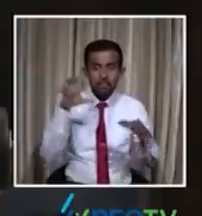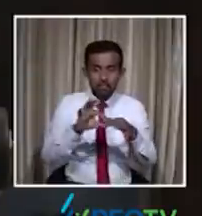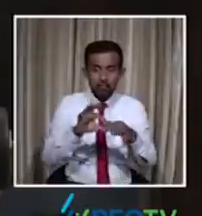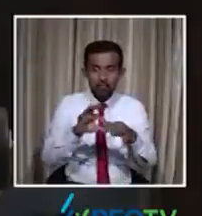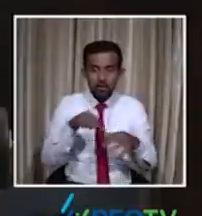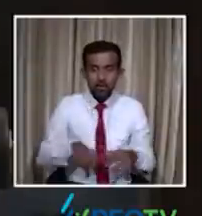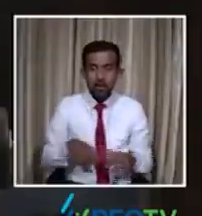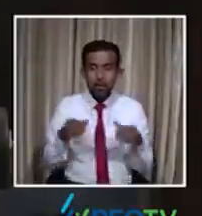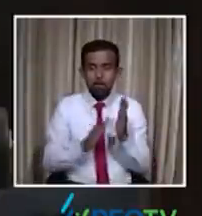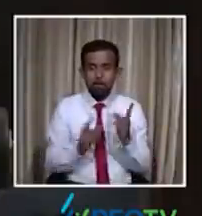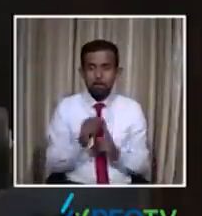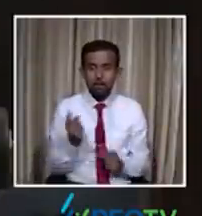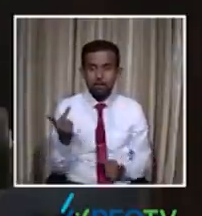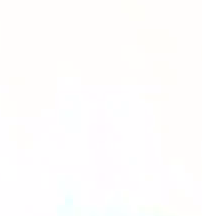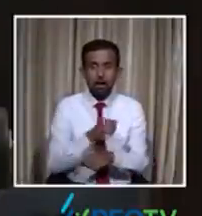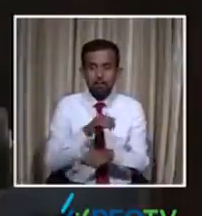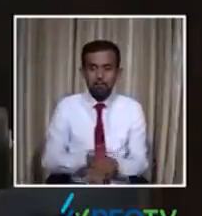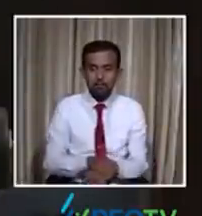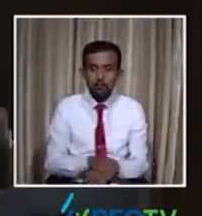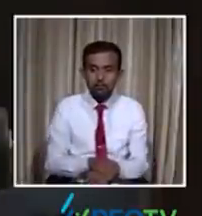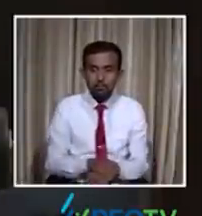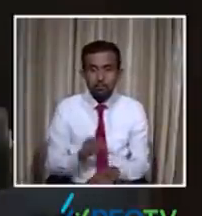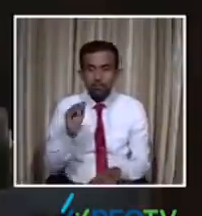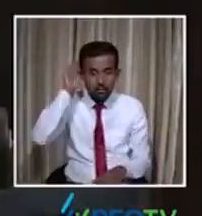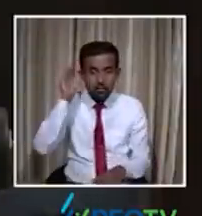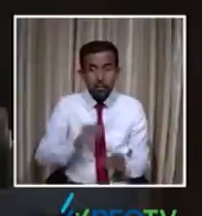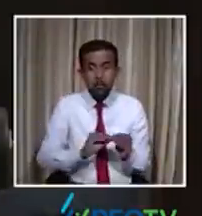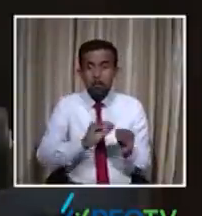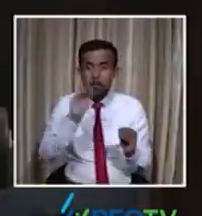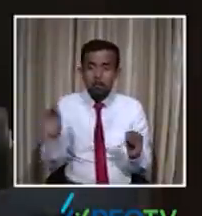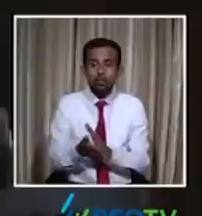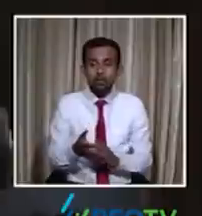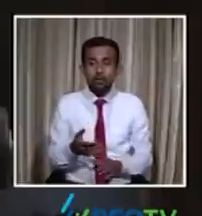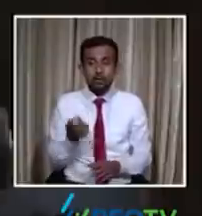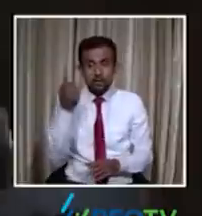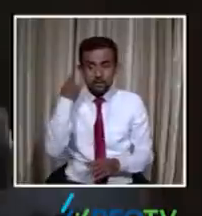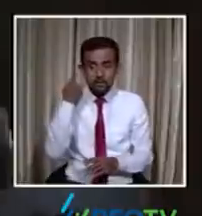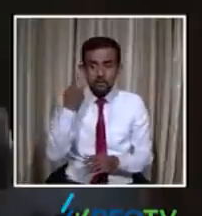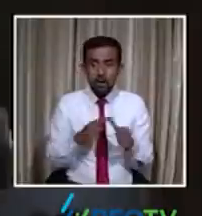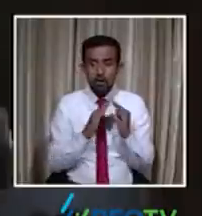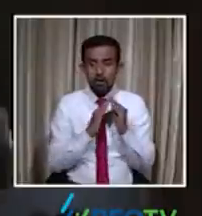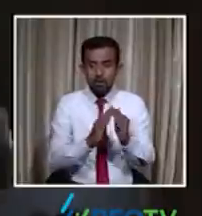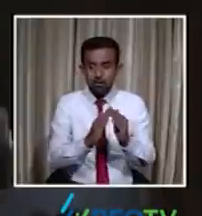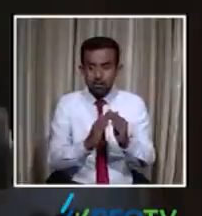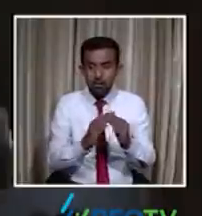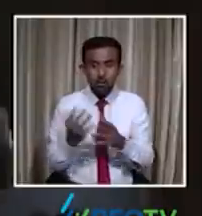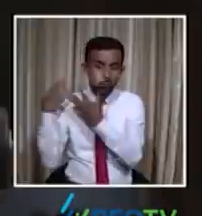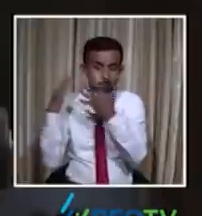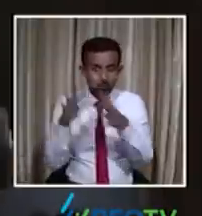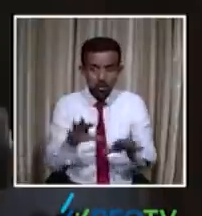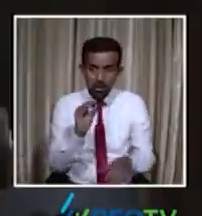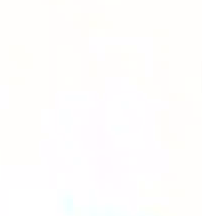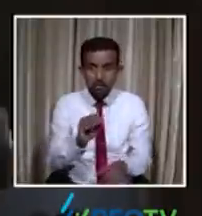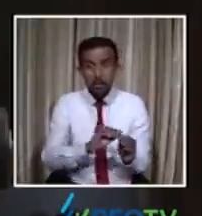අපේ පක්ෂේ මන්ත්‍රීවරු කීප දෙනෙක් අත්අඩංගුවට අරන් තියෙනවා. එහෙමනම් අපිට අහන්න වෙන තවත් ප්‍රශ්නයක්. ඔවුන් කරපු වරද අරලිගහ මන්දිරයට පිරිස කැඳවපු එකනම නම්